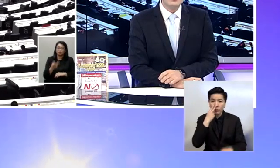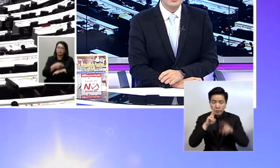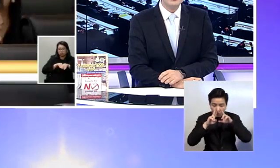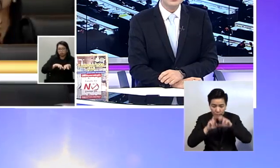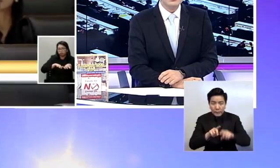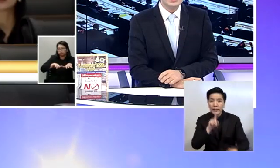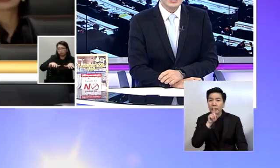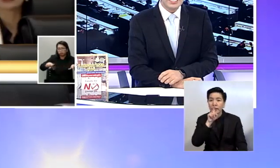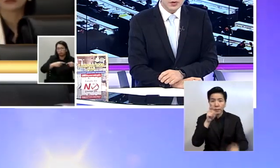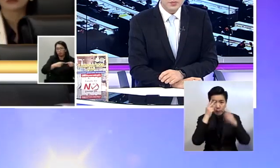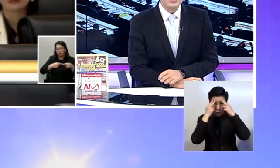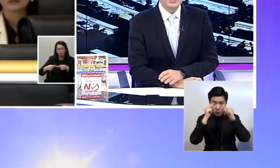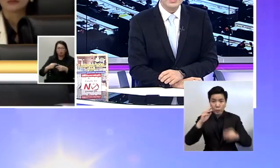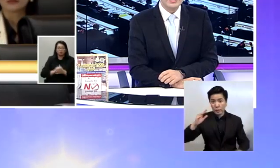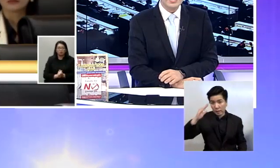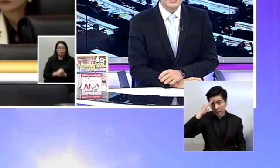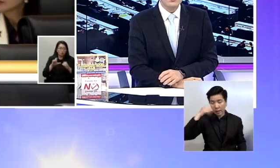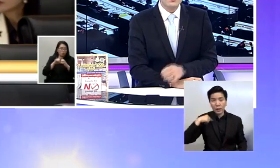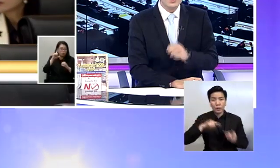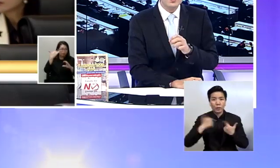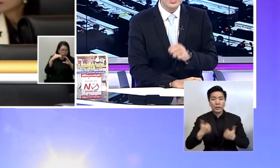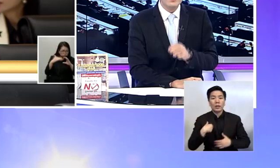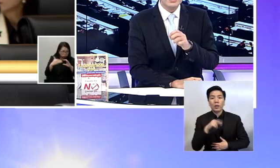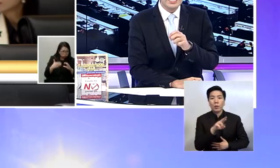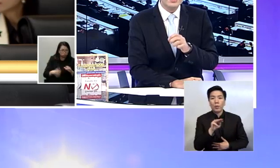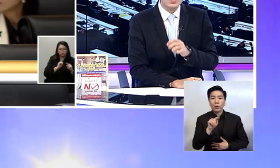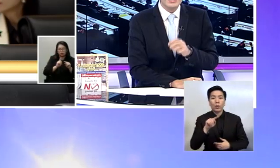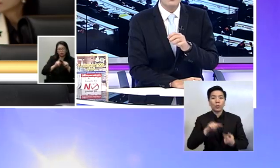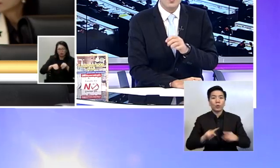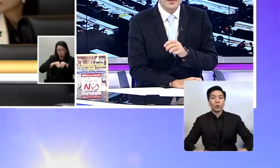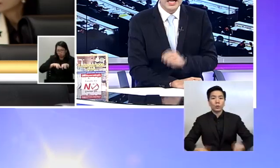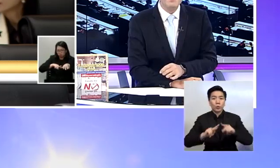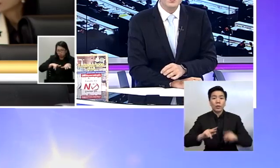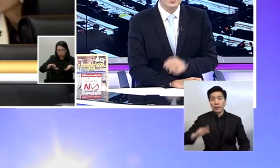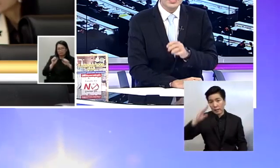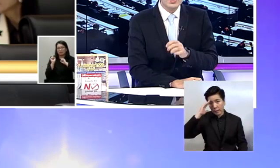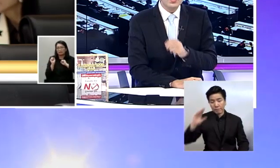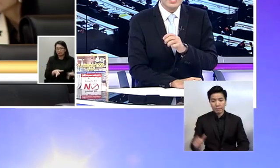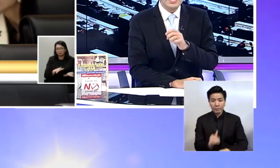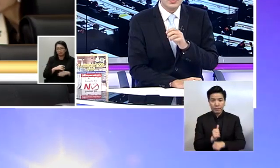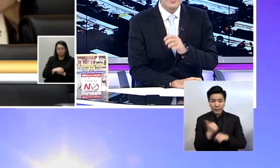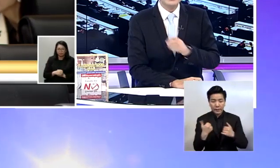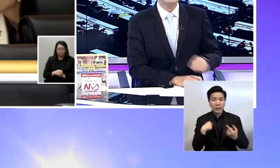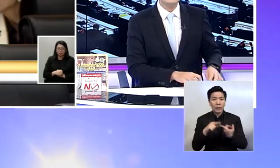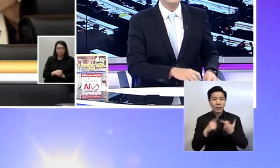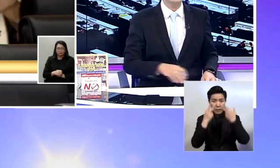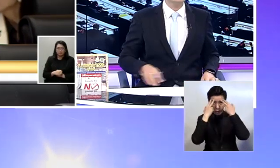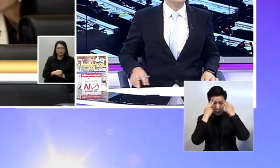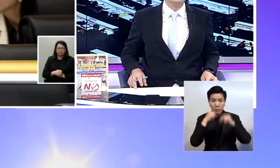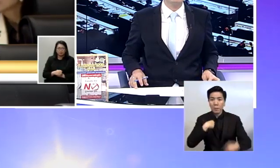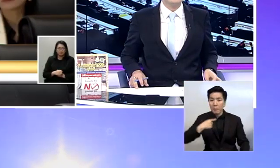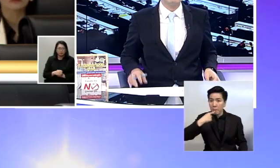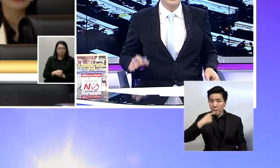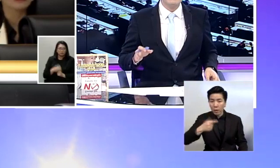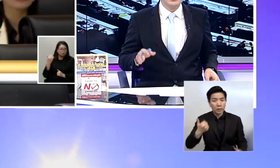ถามพลเอกประยุทธ์จันทร์โอชานายกรัฐมนตรีในฐานะของรัฐมนตรีว่าการกระทรวงกลาโหมนะครับโดยนายกขออภัยครับโดยนายกยืนยัน